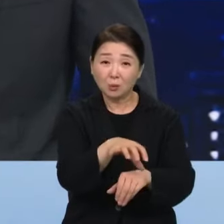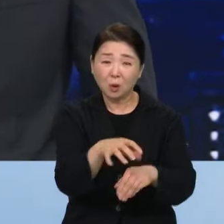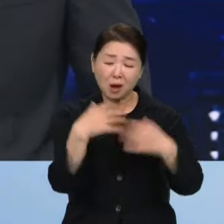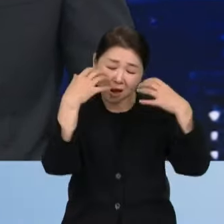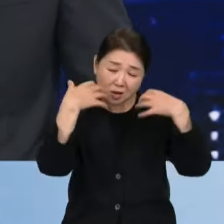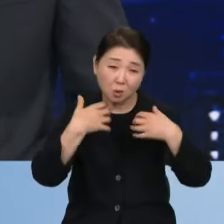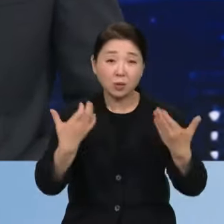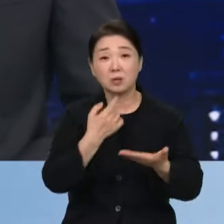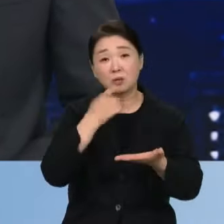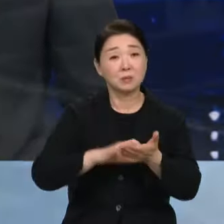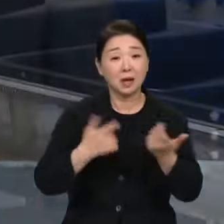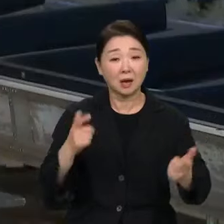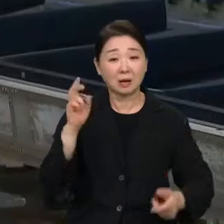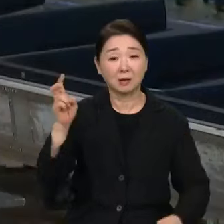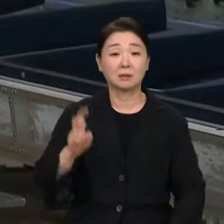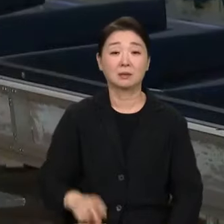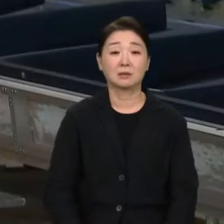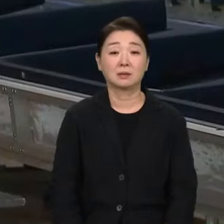것 같군요.